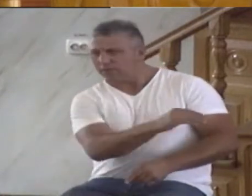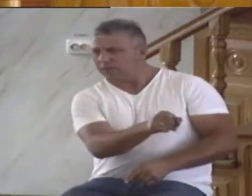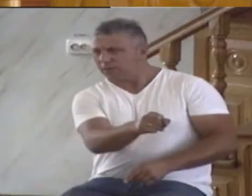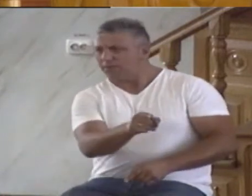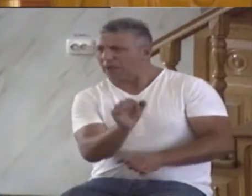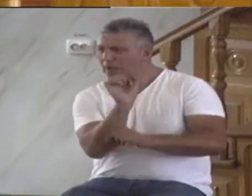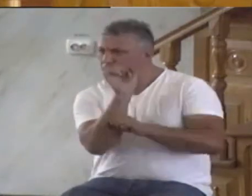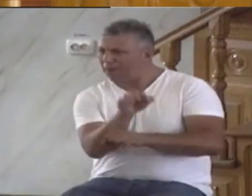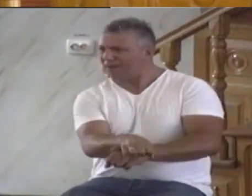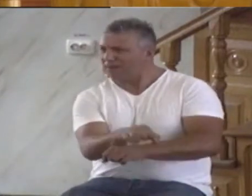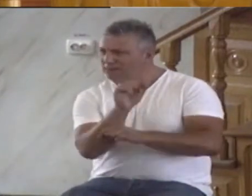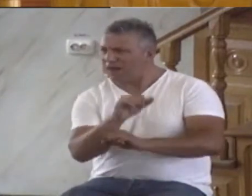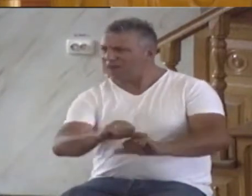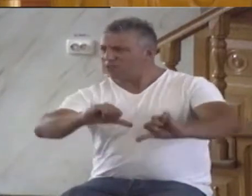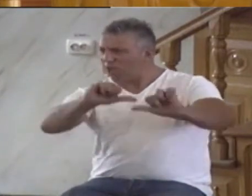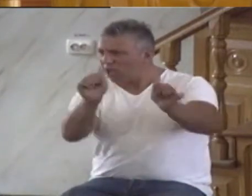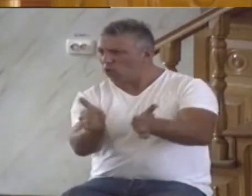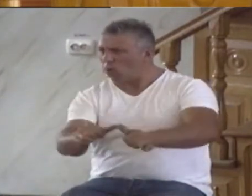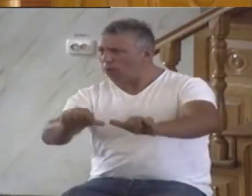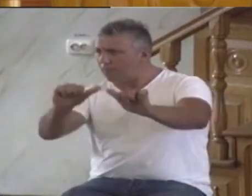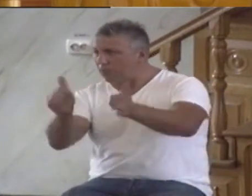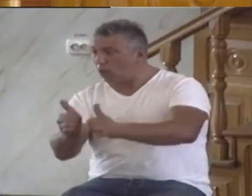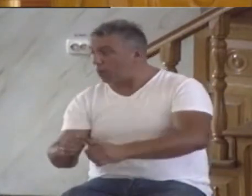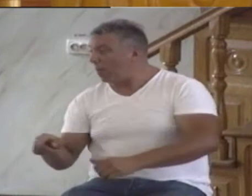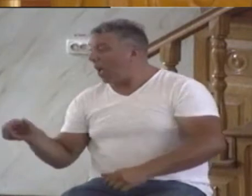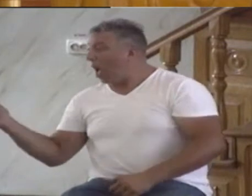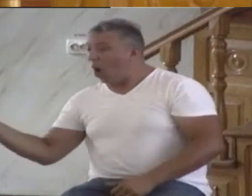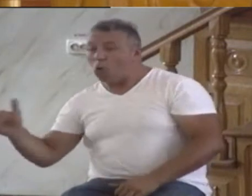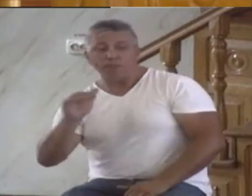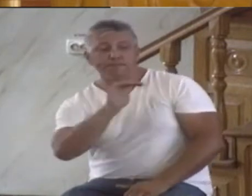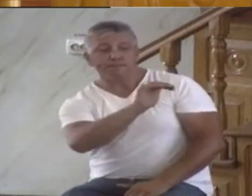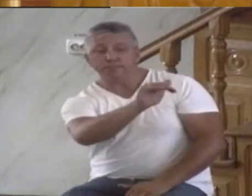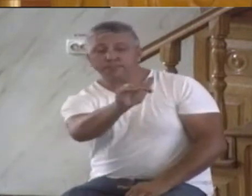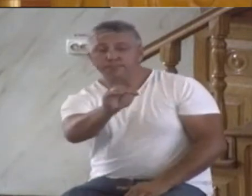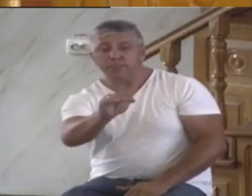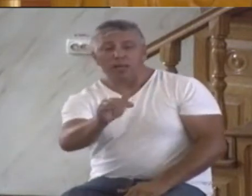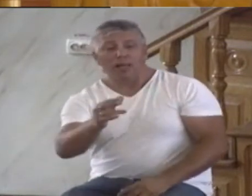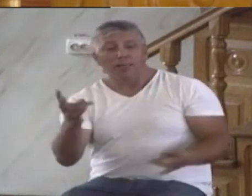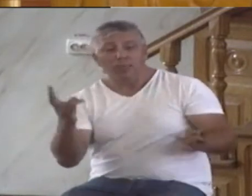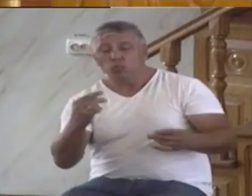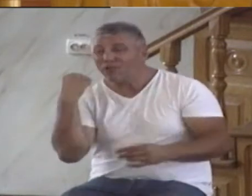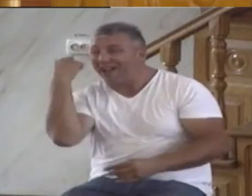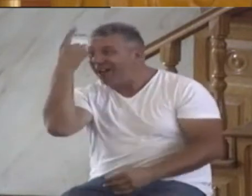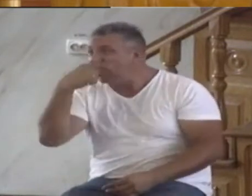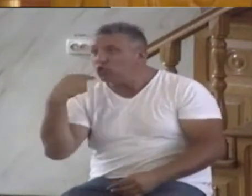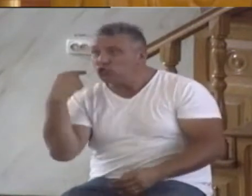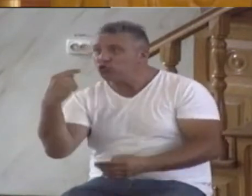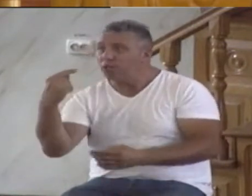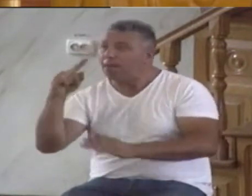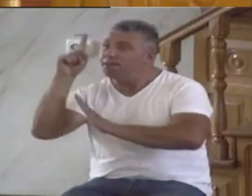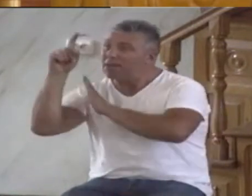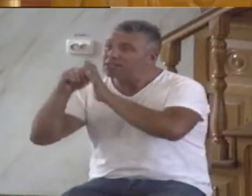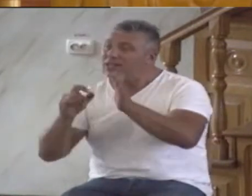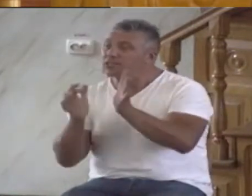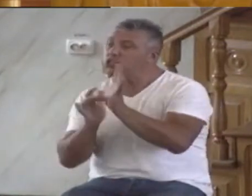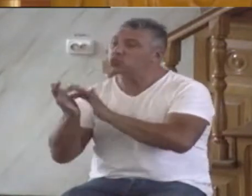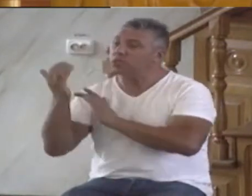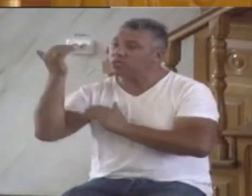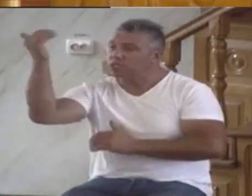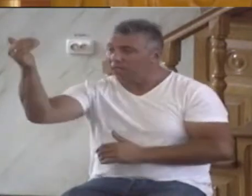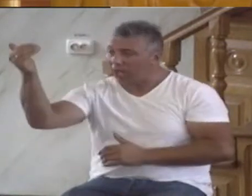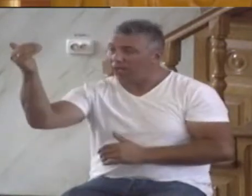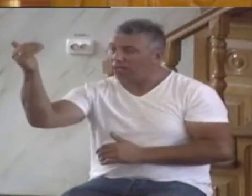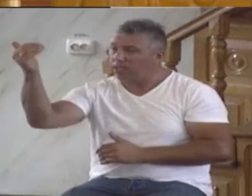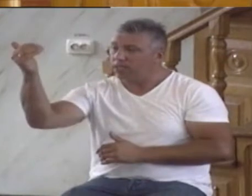Этих людей он призвал к личным отношениям к Богу, к личному познанию Иисуса Христа, как того, кто